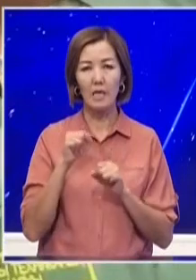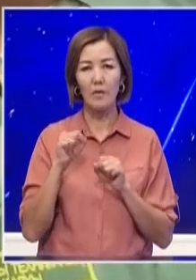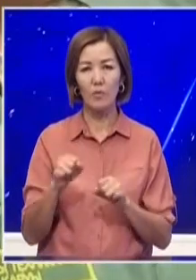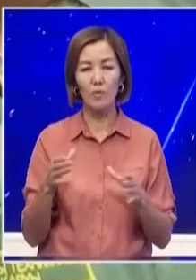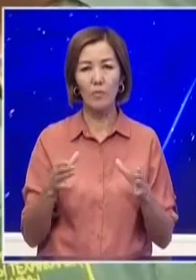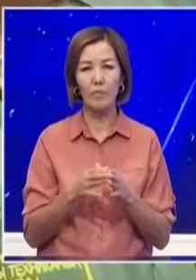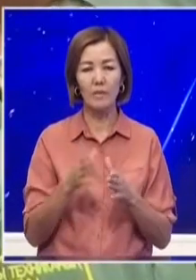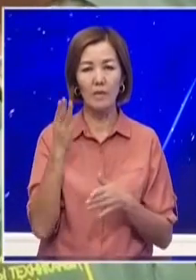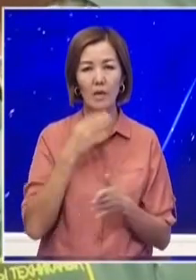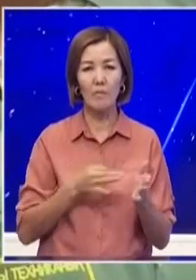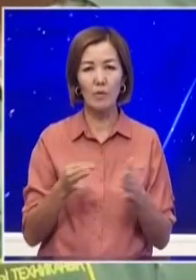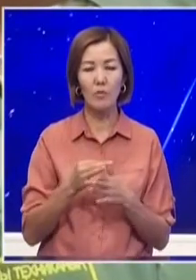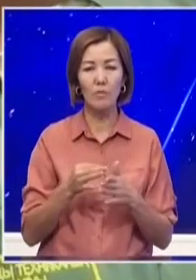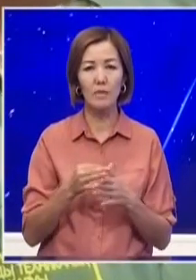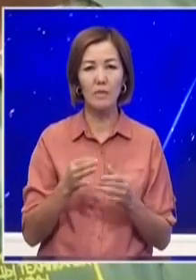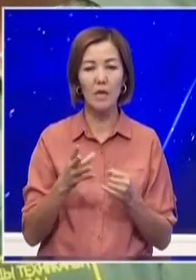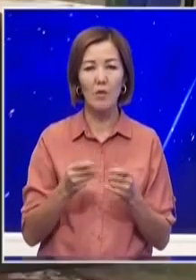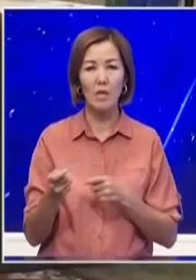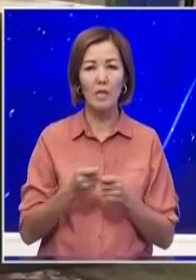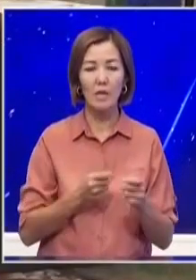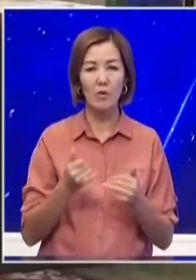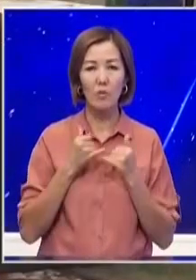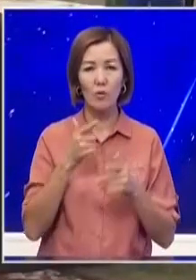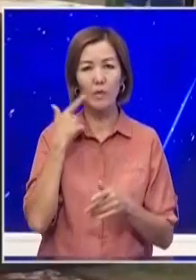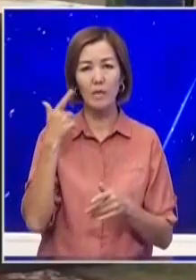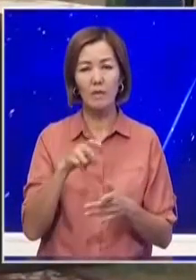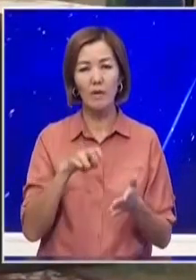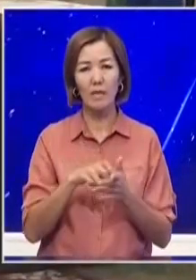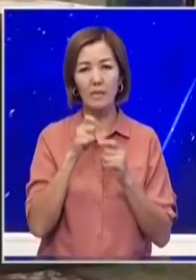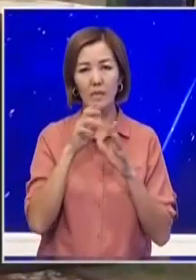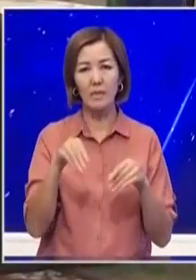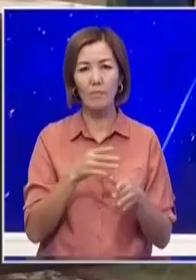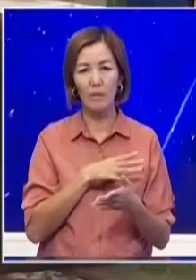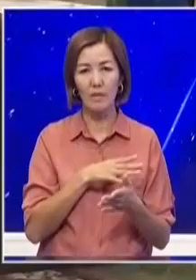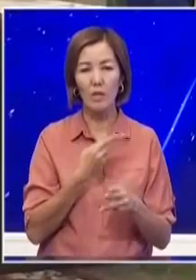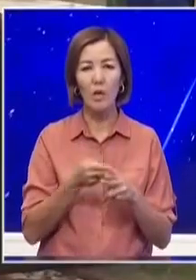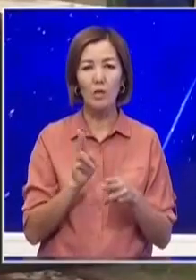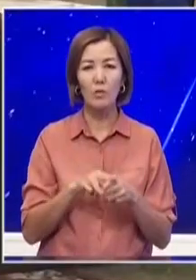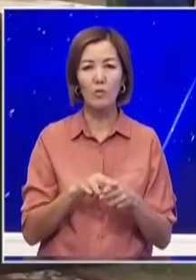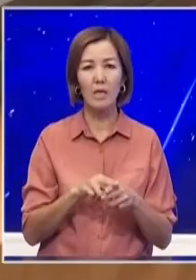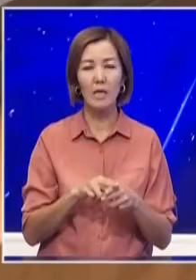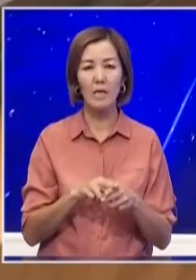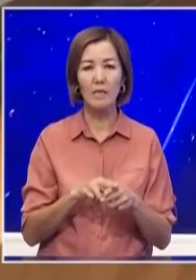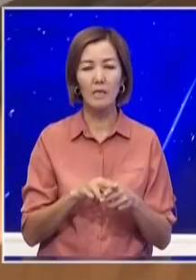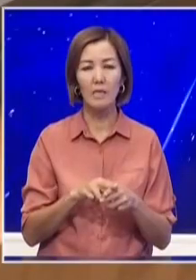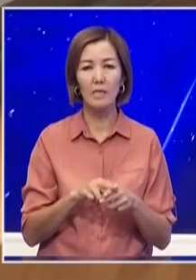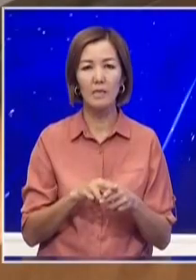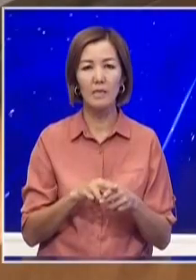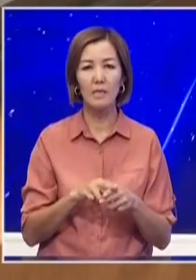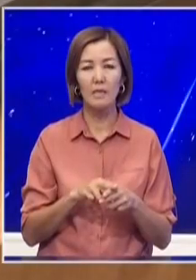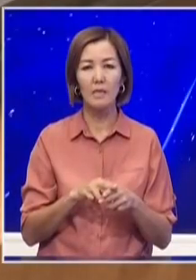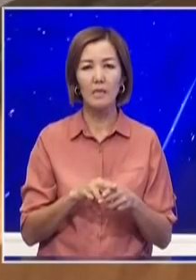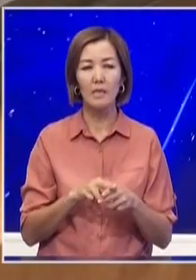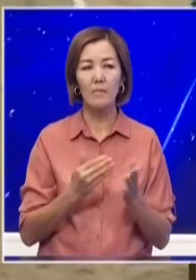міндеттілер Алматы облысы және аудан әкімдігінің құрмет грамотасы және алғыс хаттарымен марапатталды. Сондай-ақ шендері бір